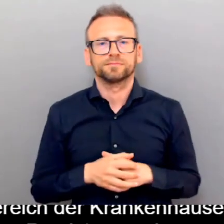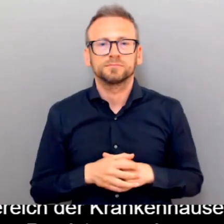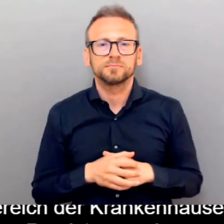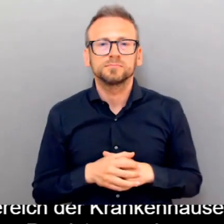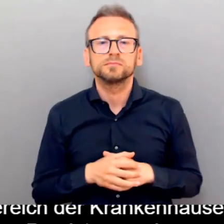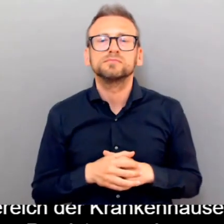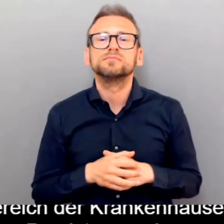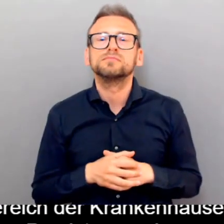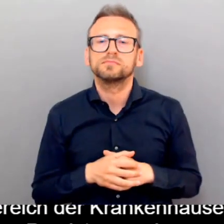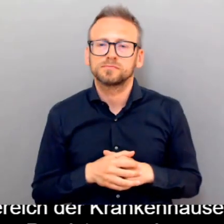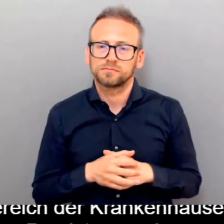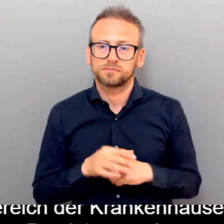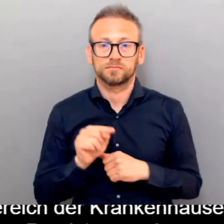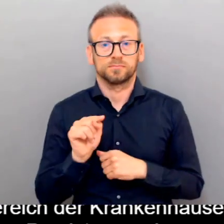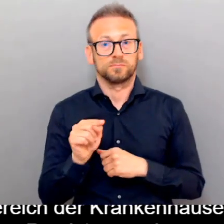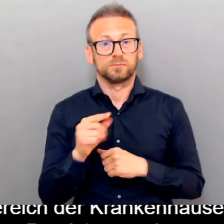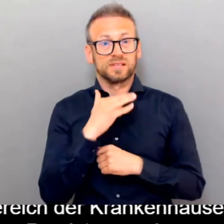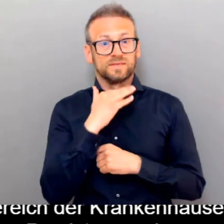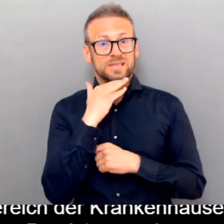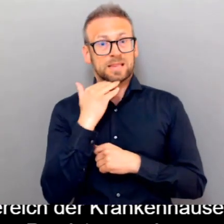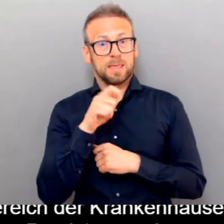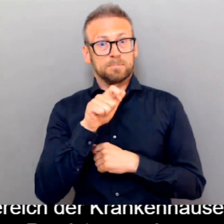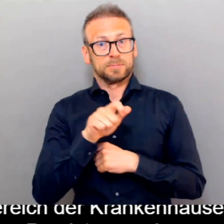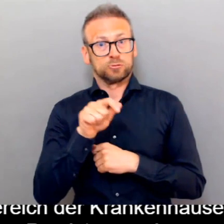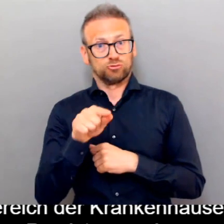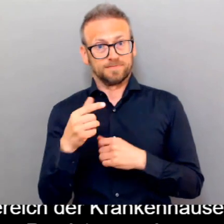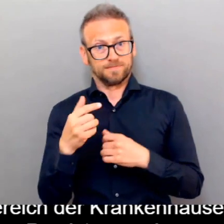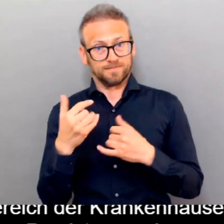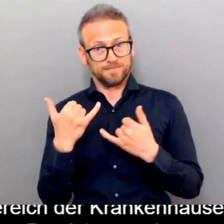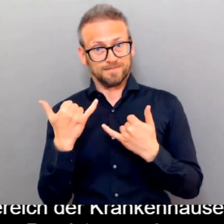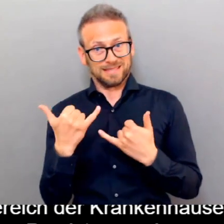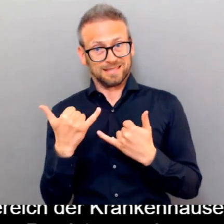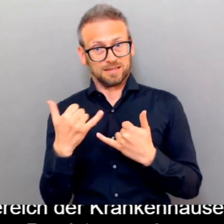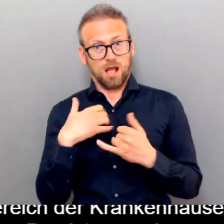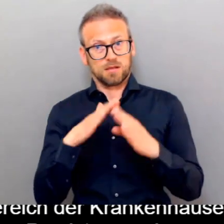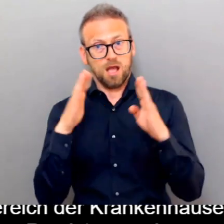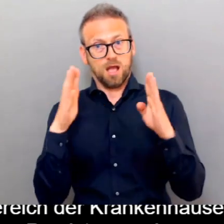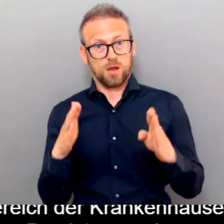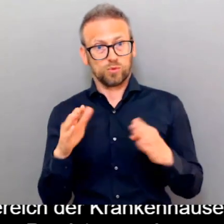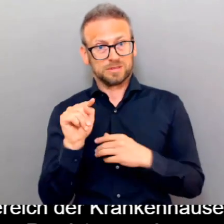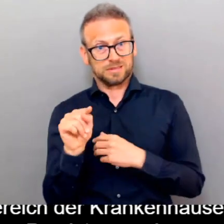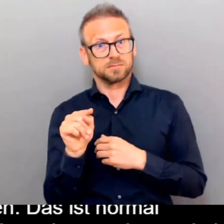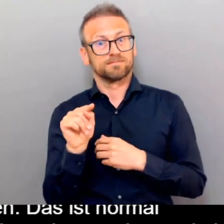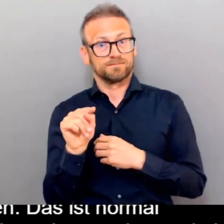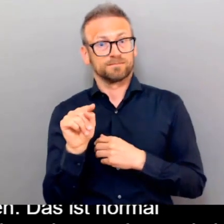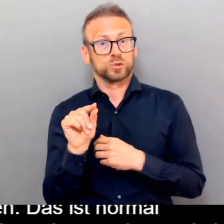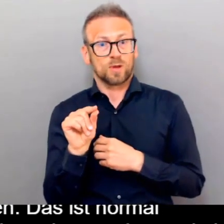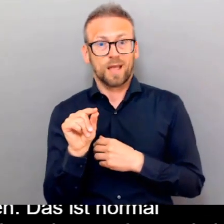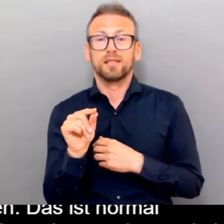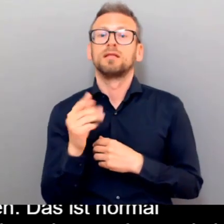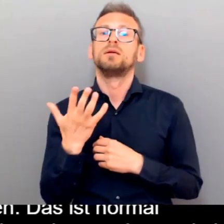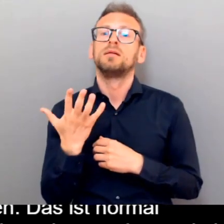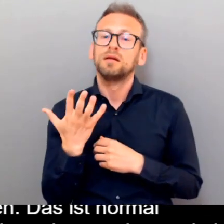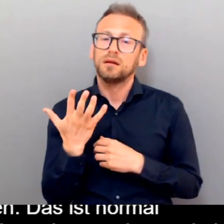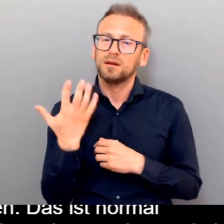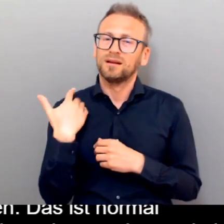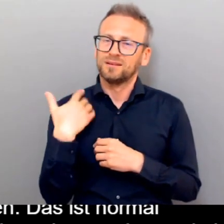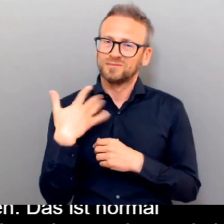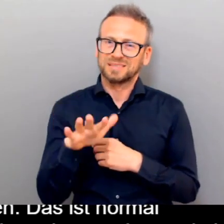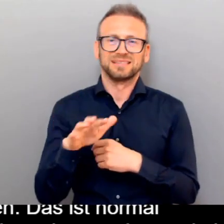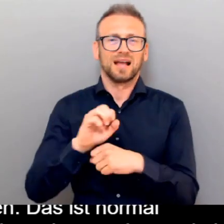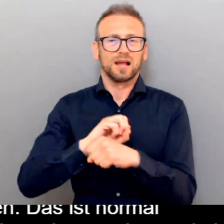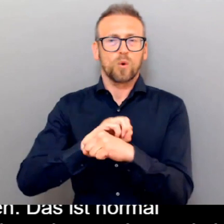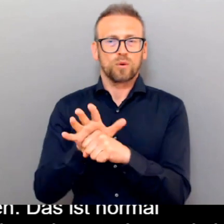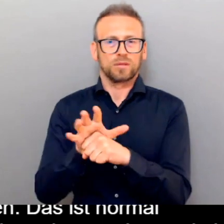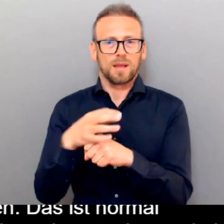-Patienten insgesamt 1.582 haben, die im Krankenhaus sind. Und davon sind 1.150